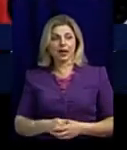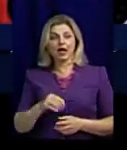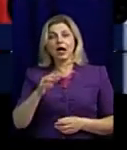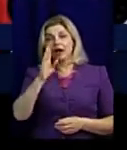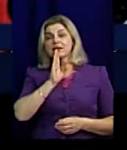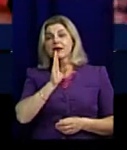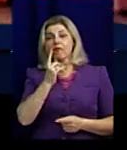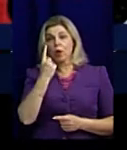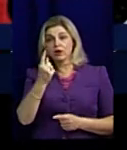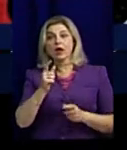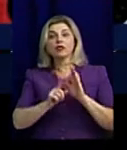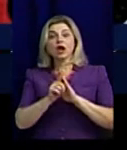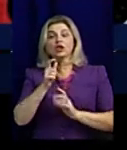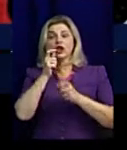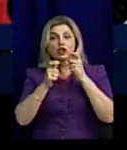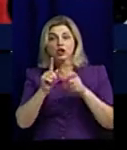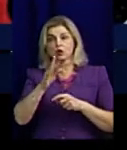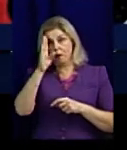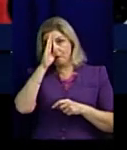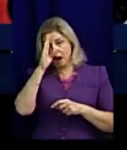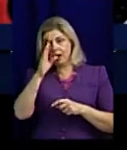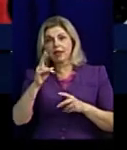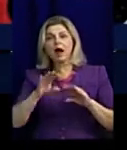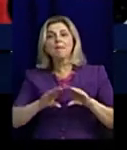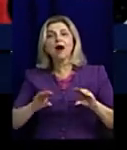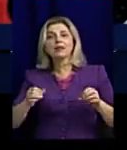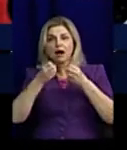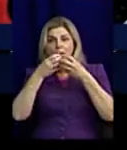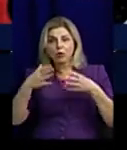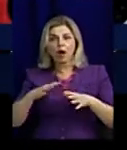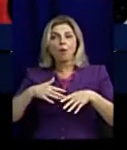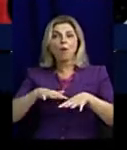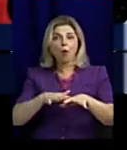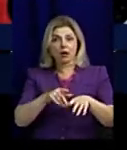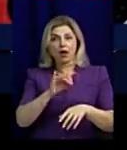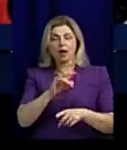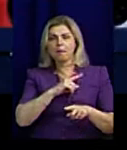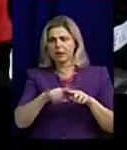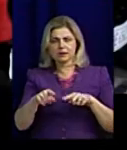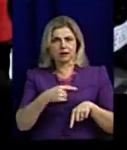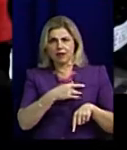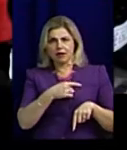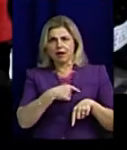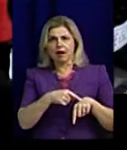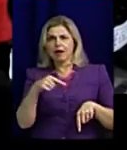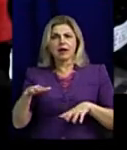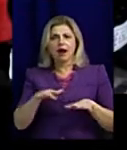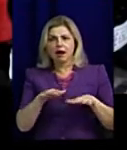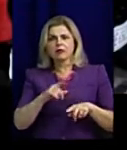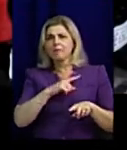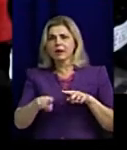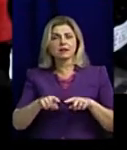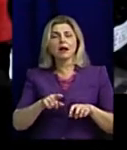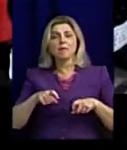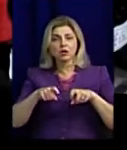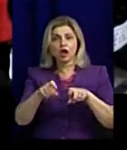Одна з жінок почала кричати, що хлопчика зносить на матраці просто у море. Миттєво спрацювала якась реакція. Просто кинувся у воду, потім